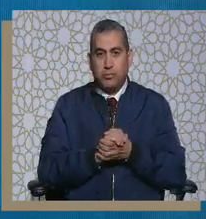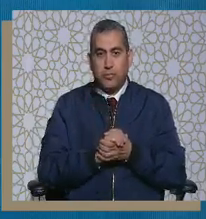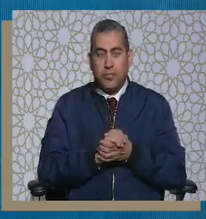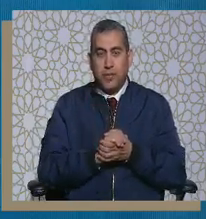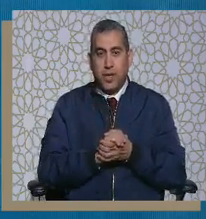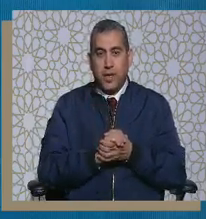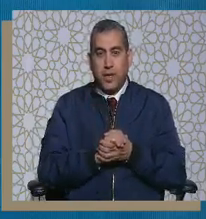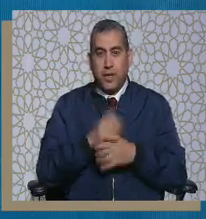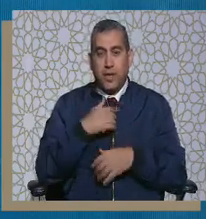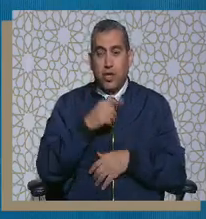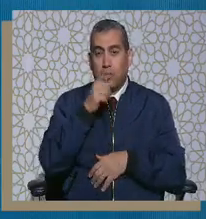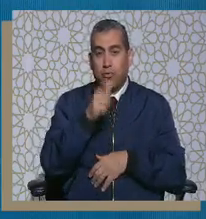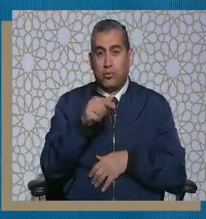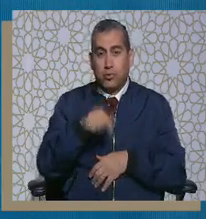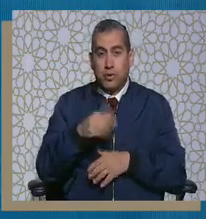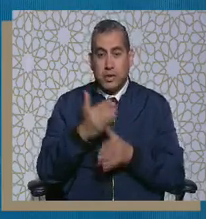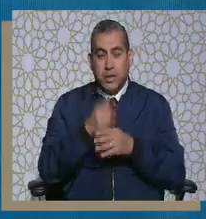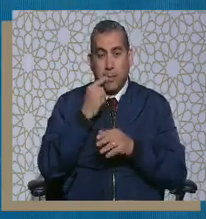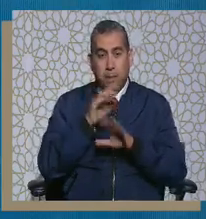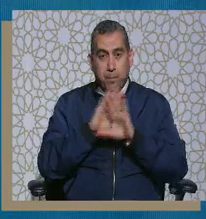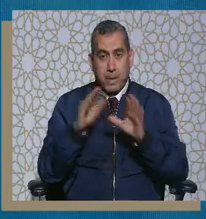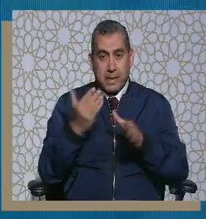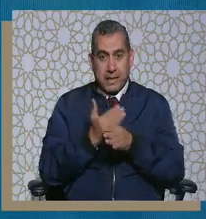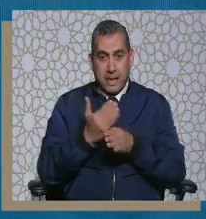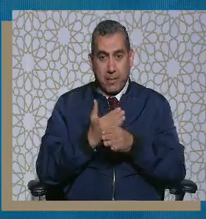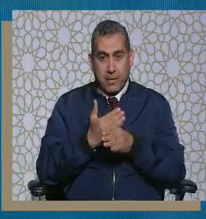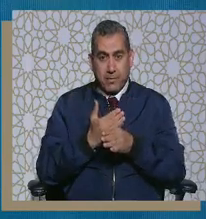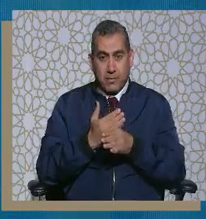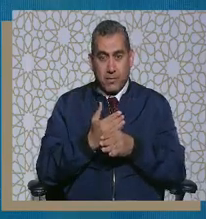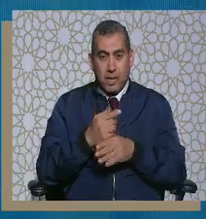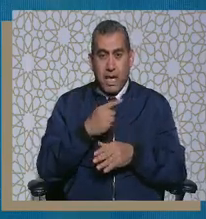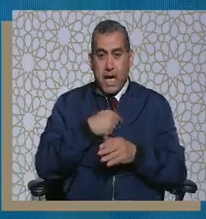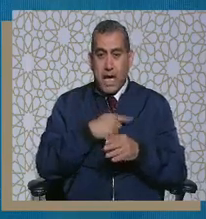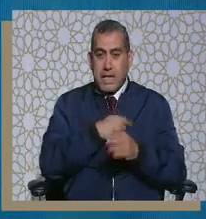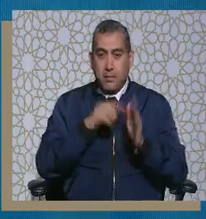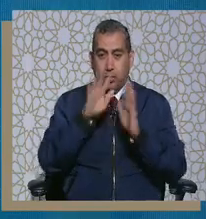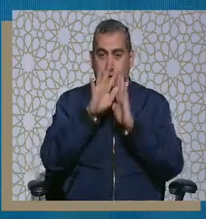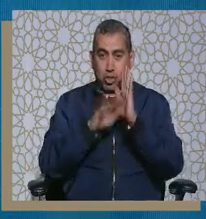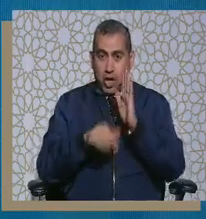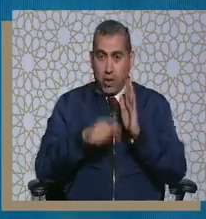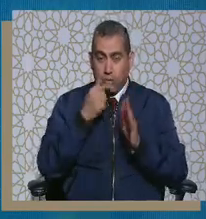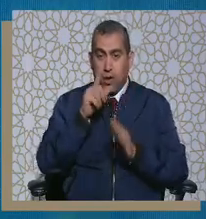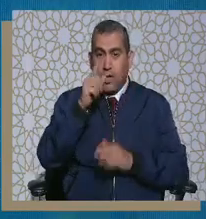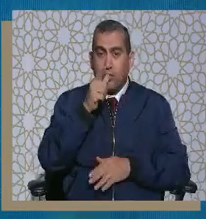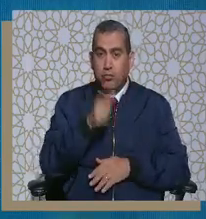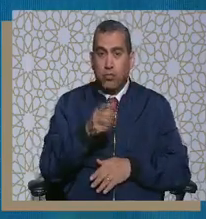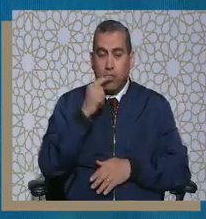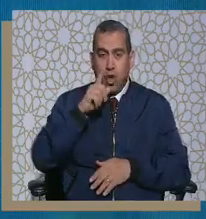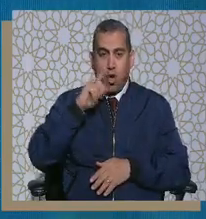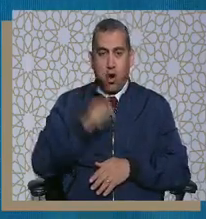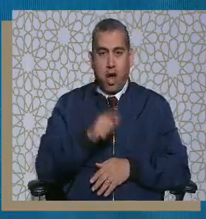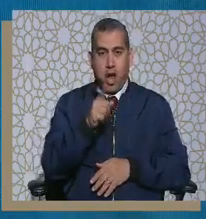انا اكلمك يا ابو عبد الله دلوقتي، مش بس اكلمك باسم الشرع، لكن اكلمك كمان باسم الرجوله.